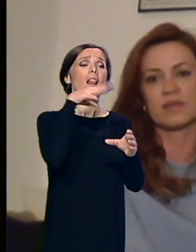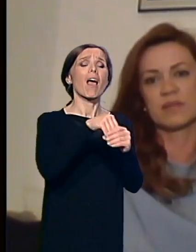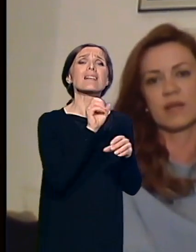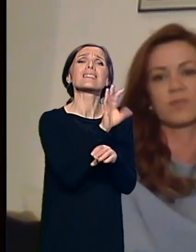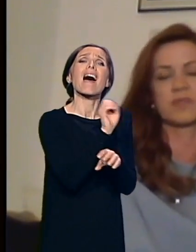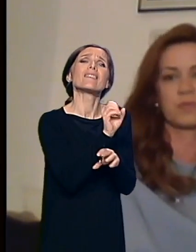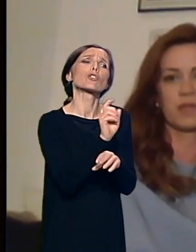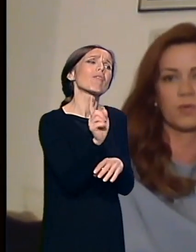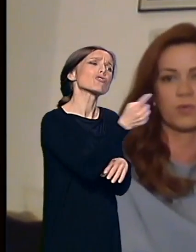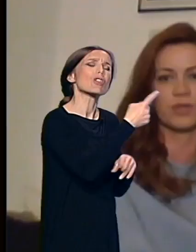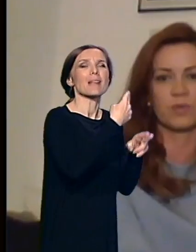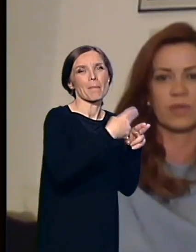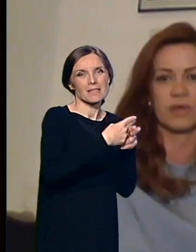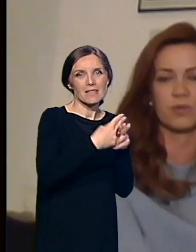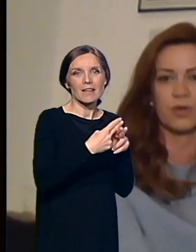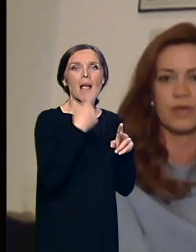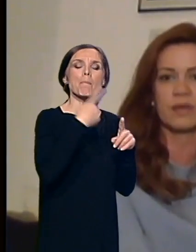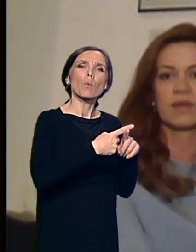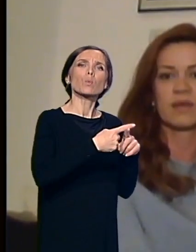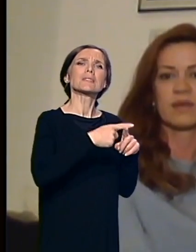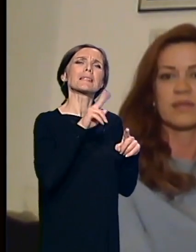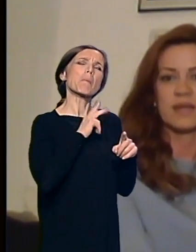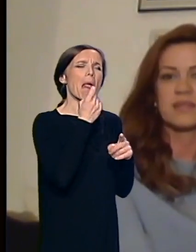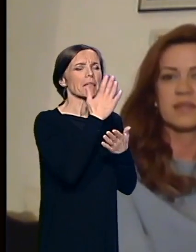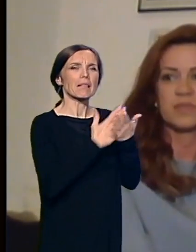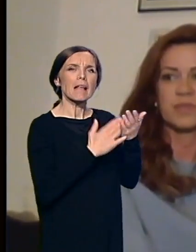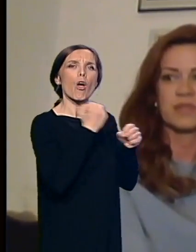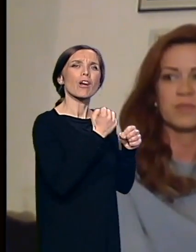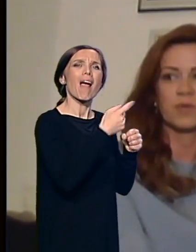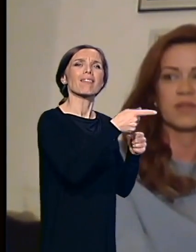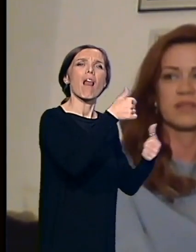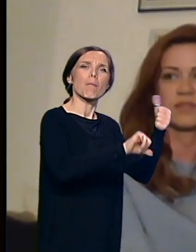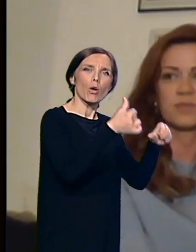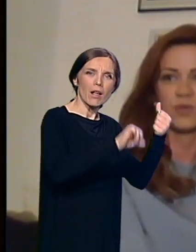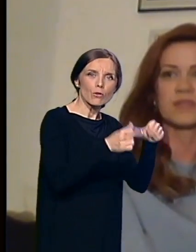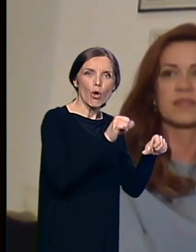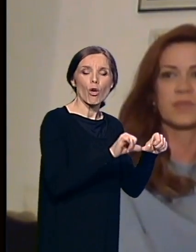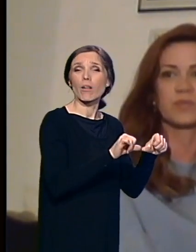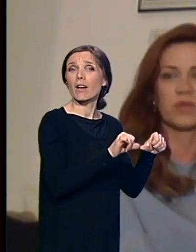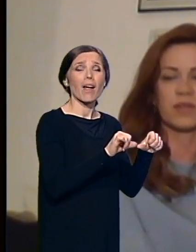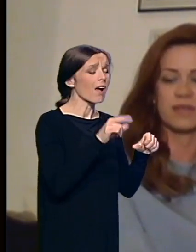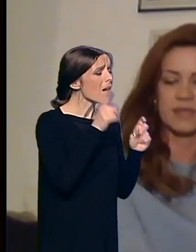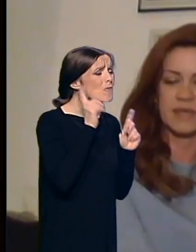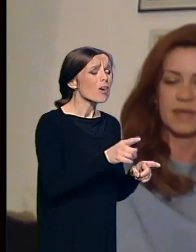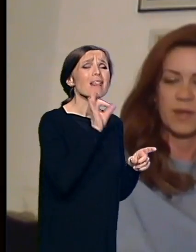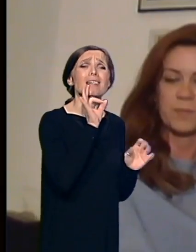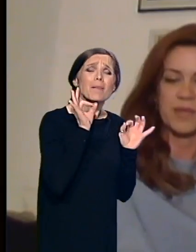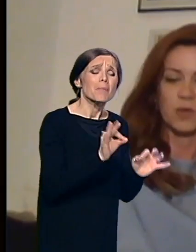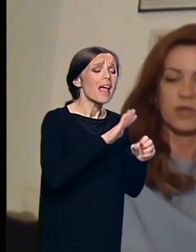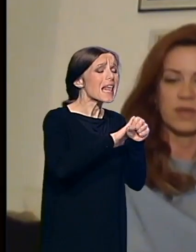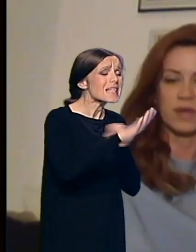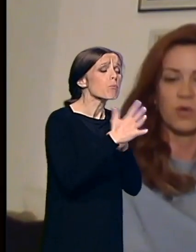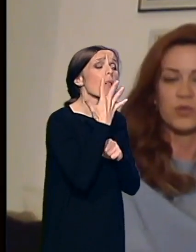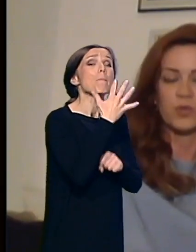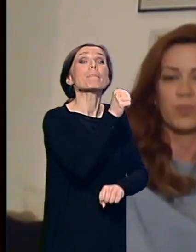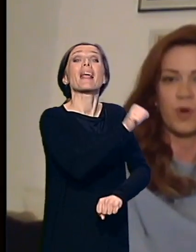i delom sam imala kruženje u laboratoriji. I zaista na ispit nisam mogla da izađem dok nisam ispunila tih